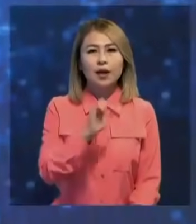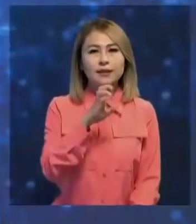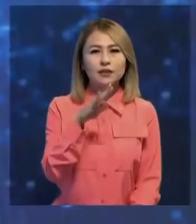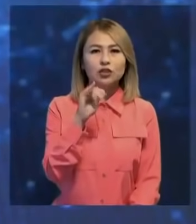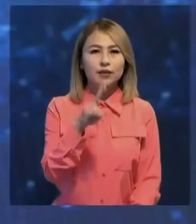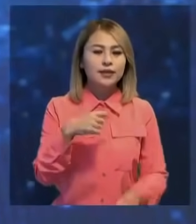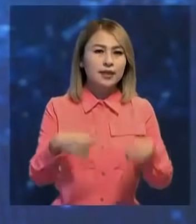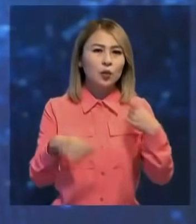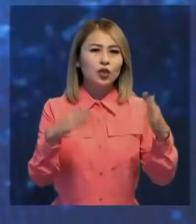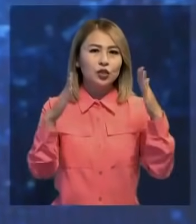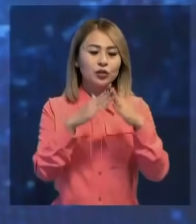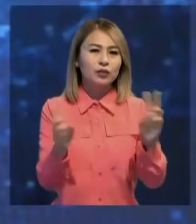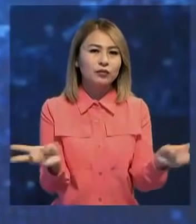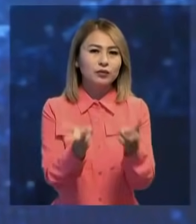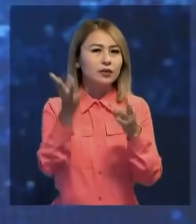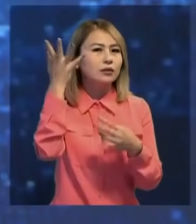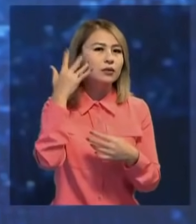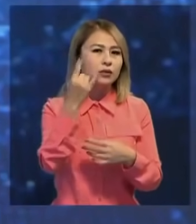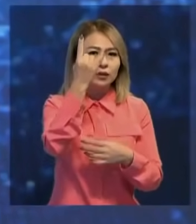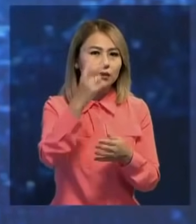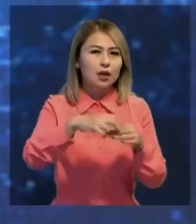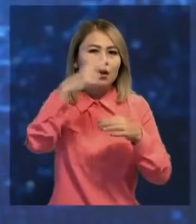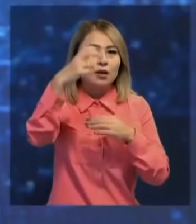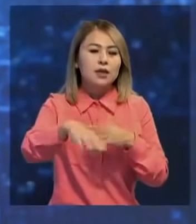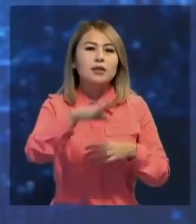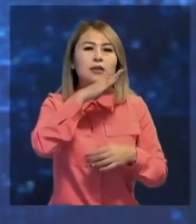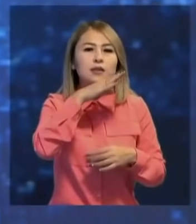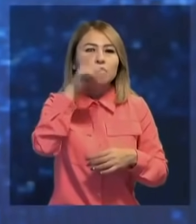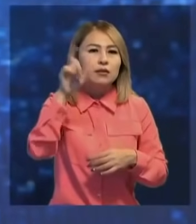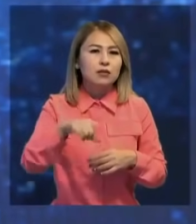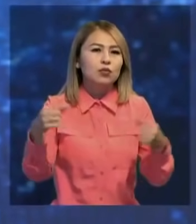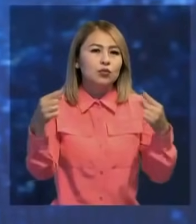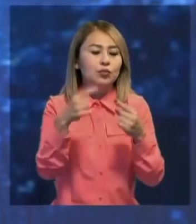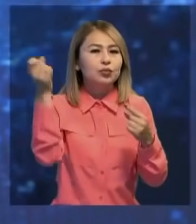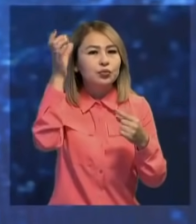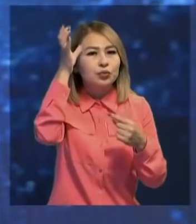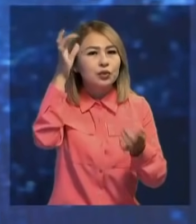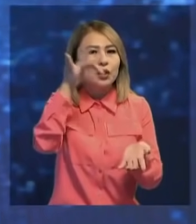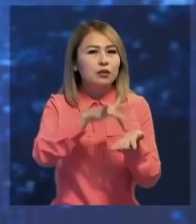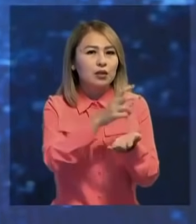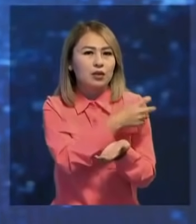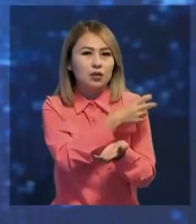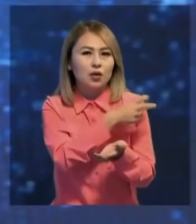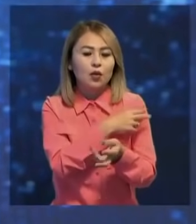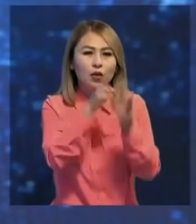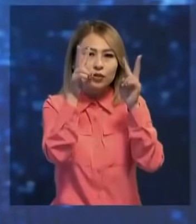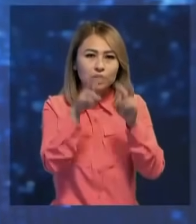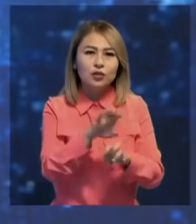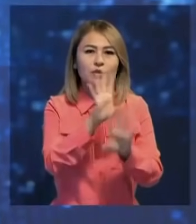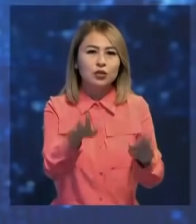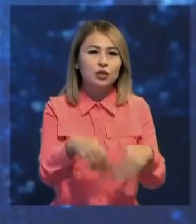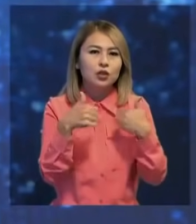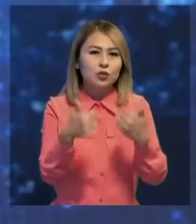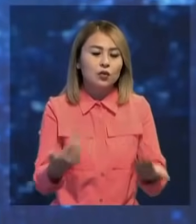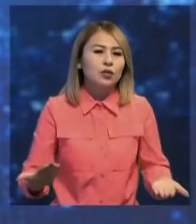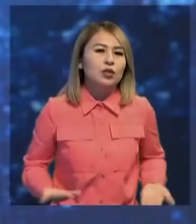Астық жан сауда үйінен шыққан өрт кезінде терезеден секірген қыздың хәлі белгілі болды. Ұлттық ғылыми орталықтың дәрігерлері науқастың